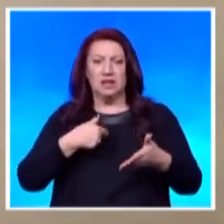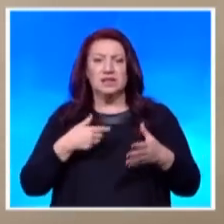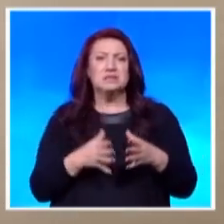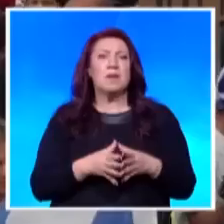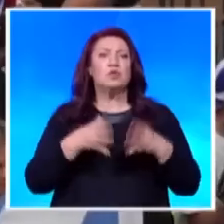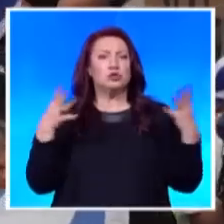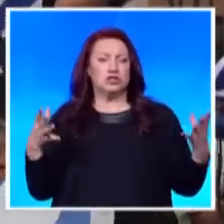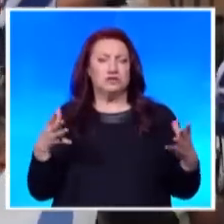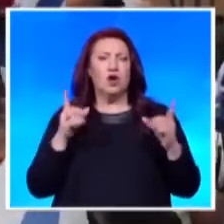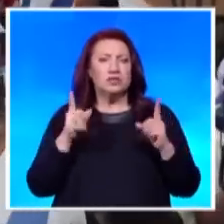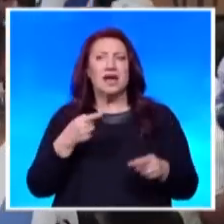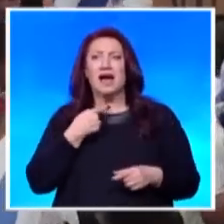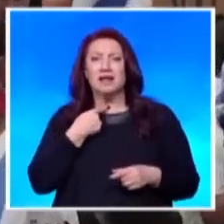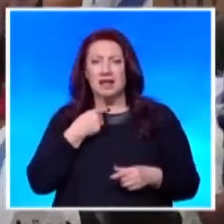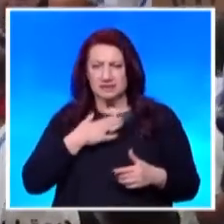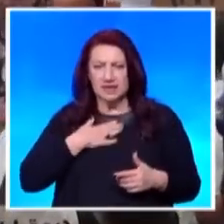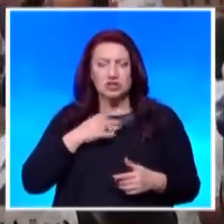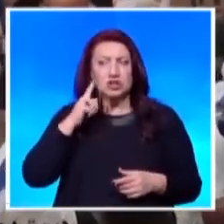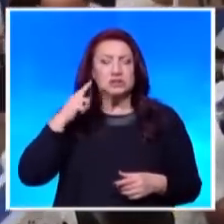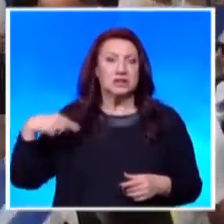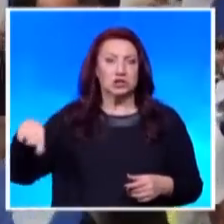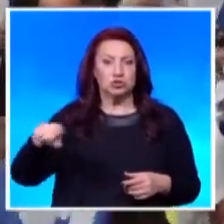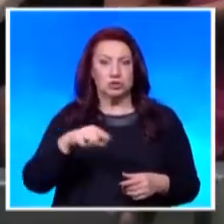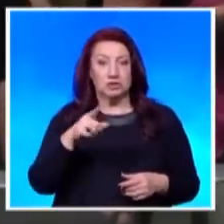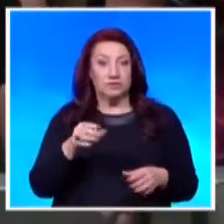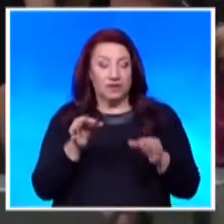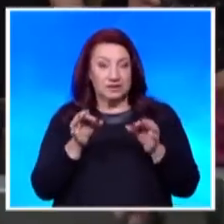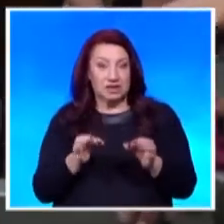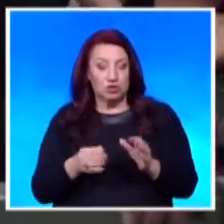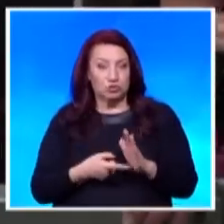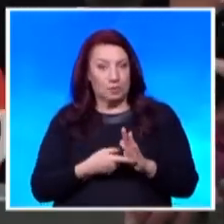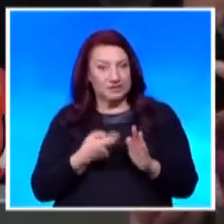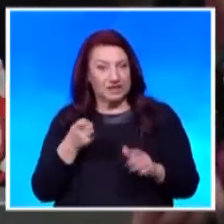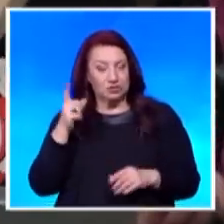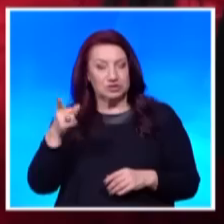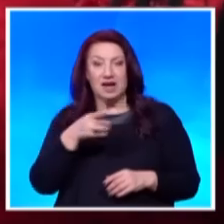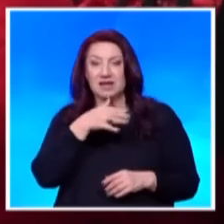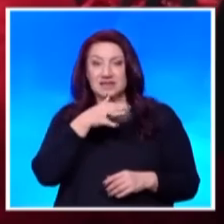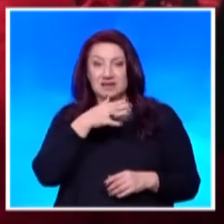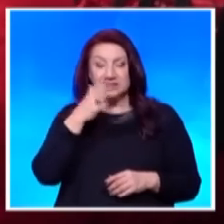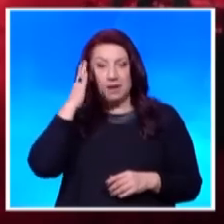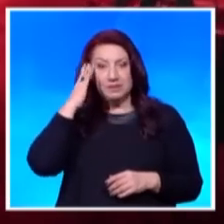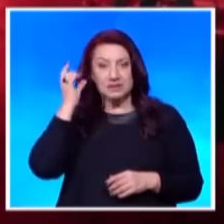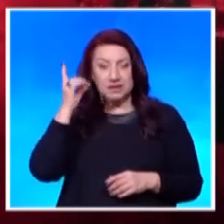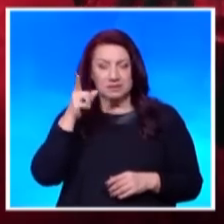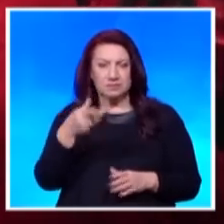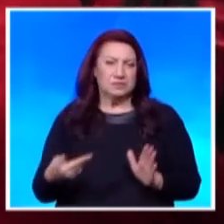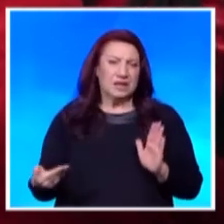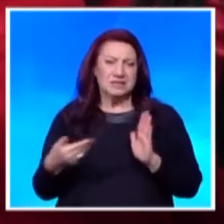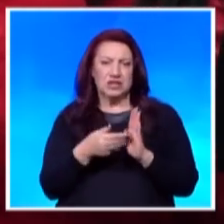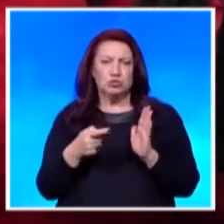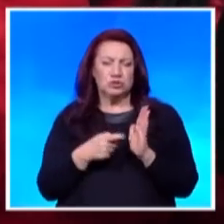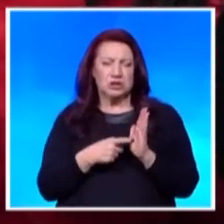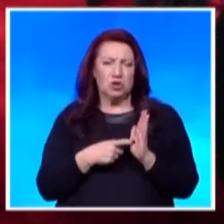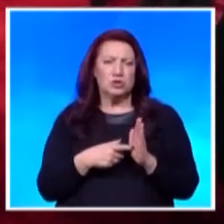чут. Това е най-сериозното предизвикателство за израелския премиер досега, тъй като срещу закона се обяви широк кръг